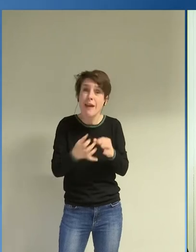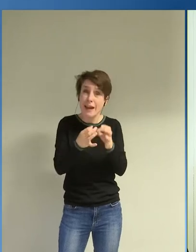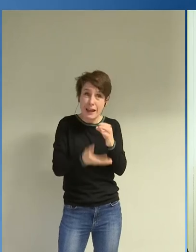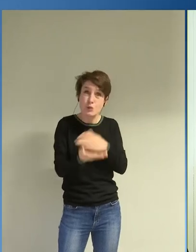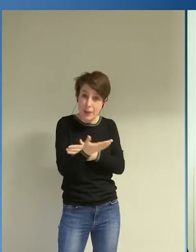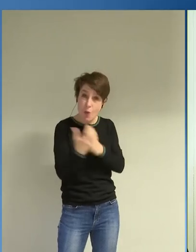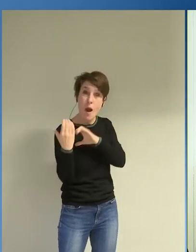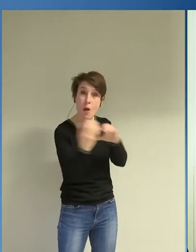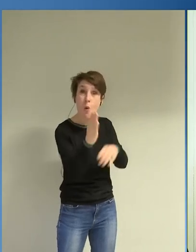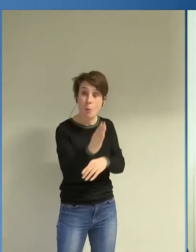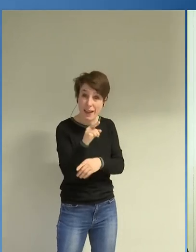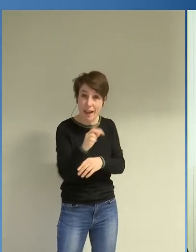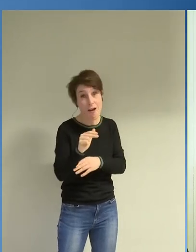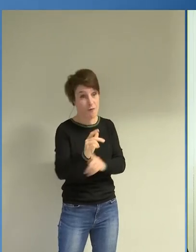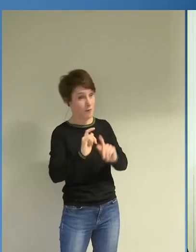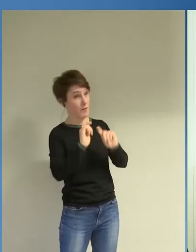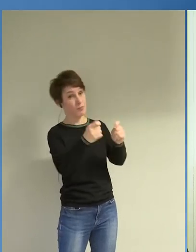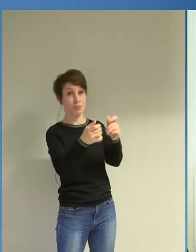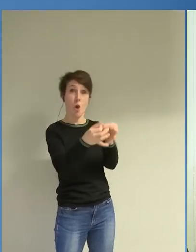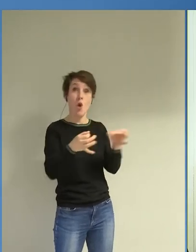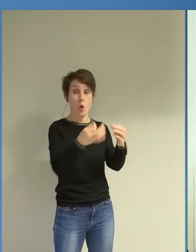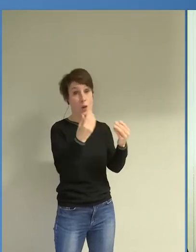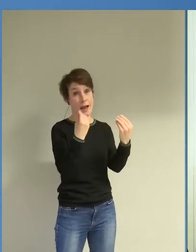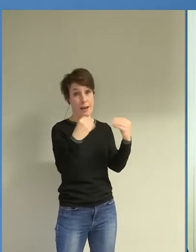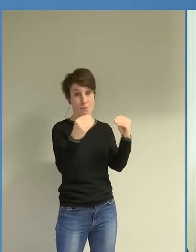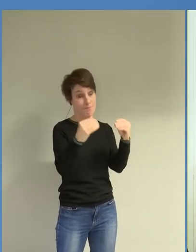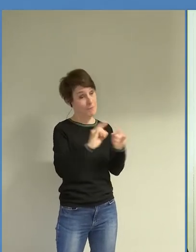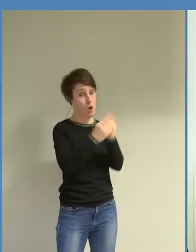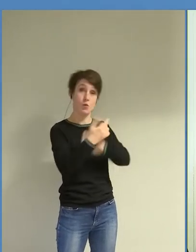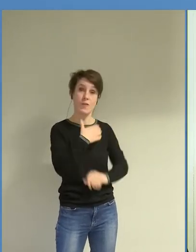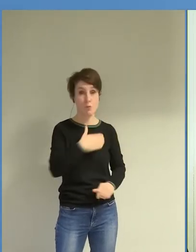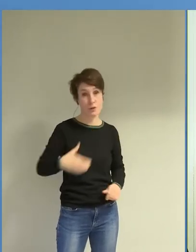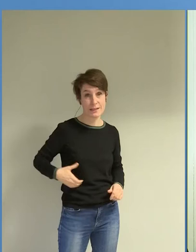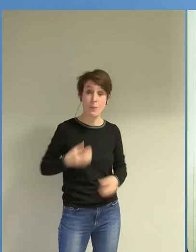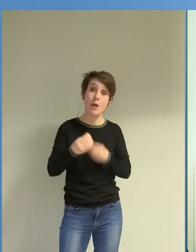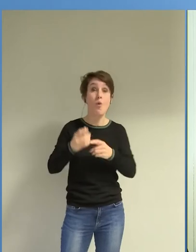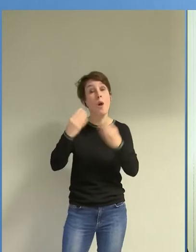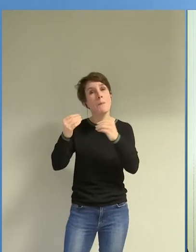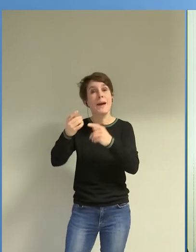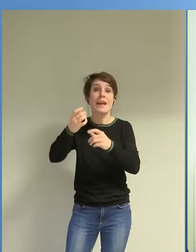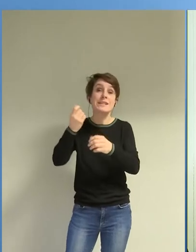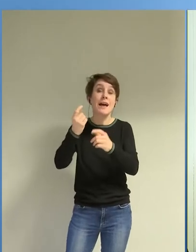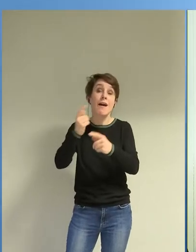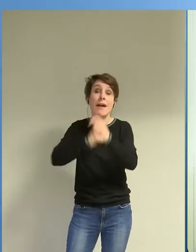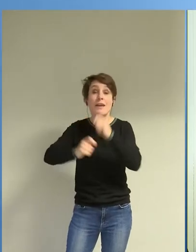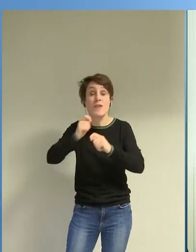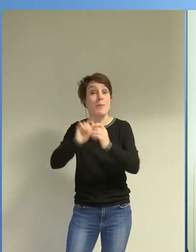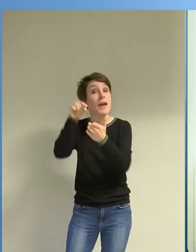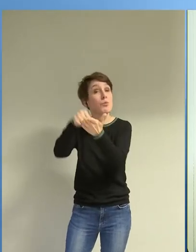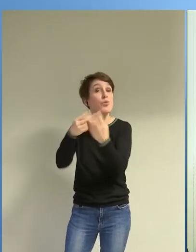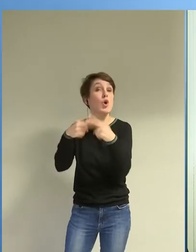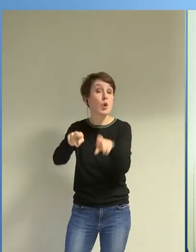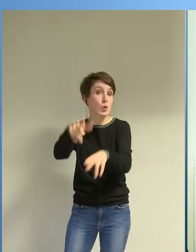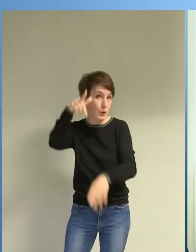commerce cours berriat comme je l'évoquais ou avec vos boutiques éphémères ou de la république monsieur le maire des